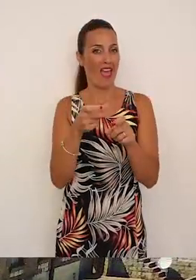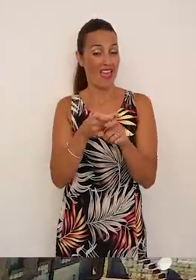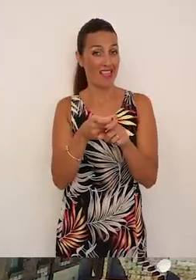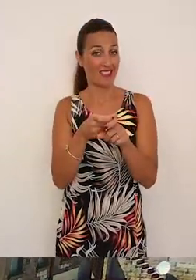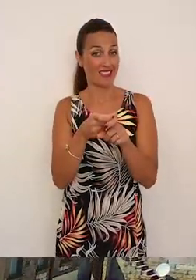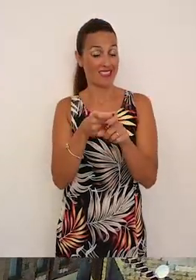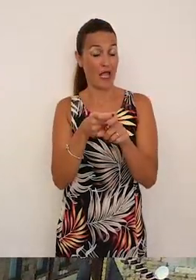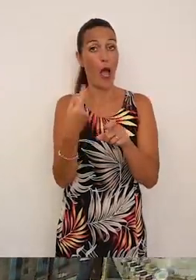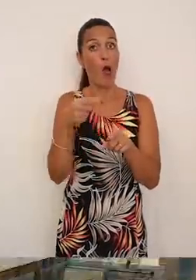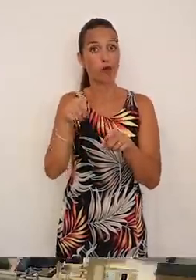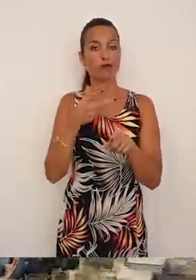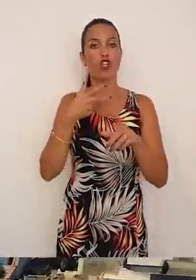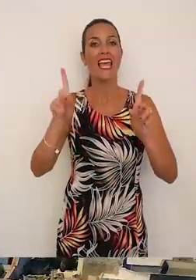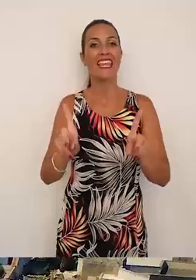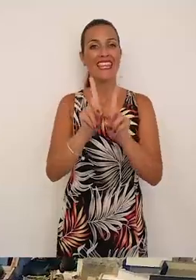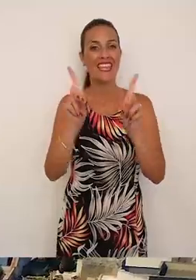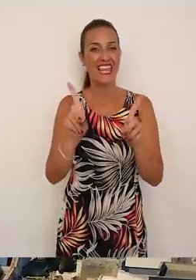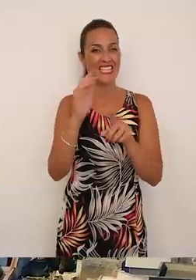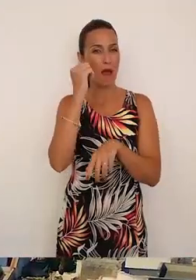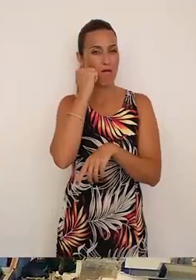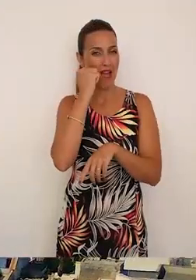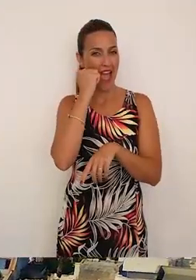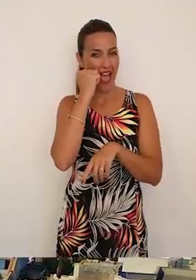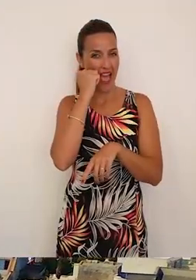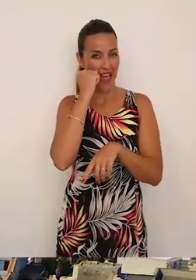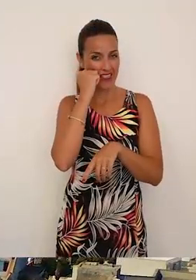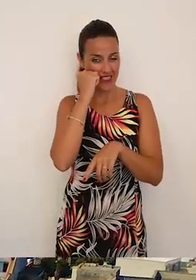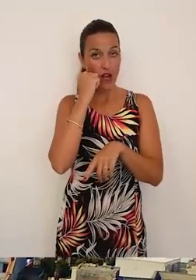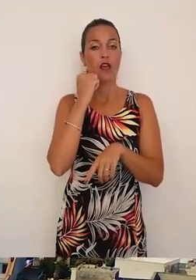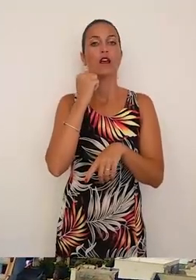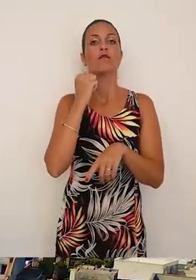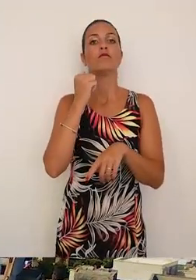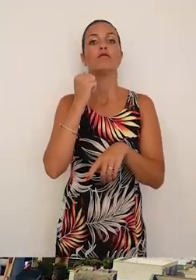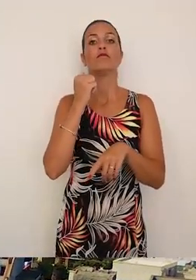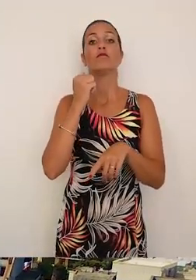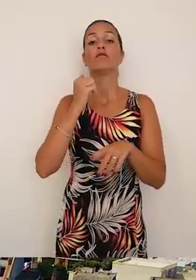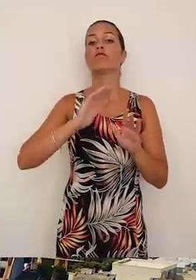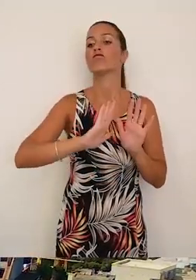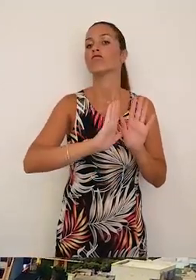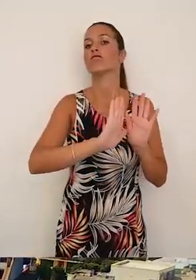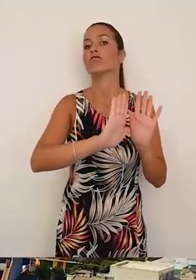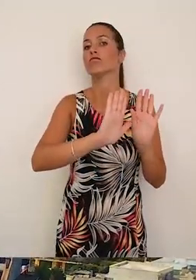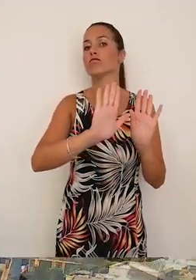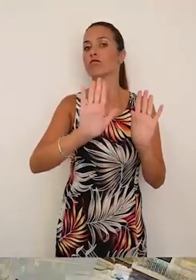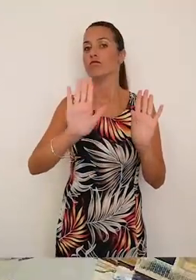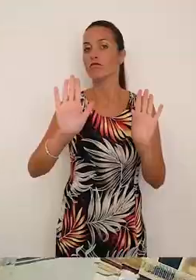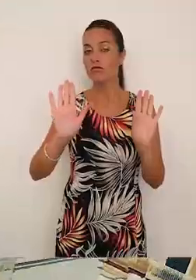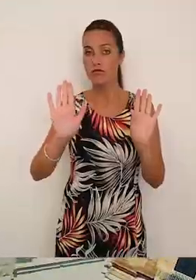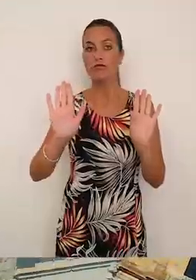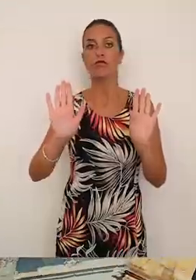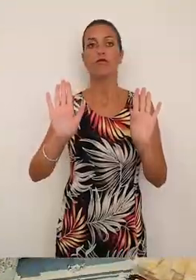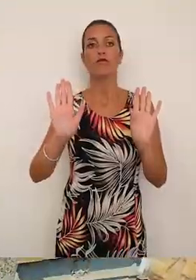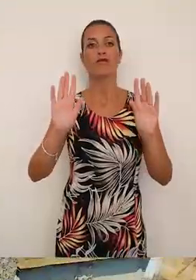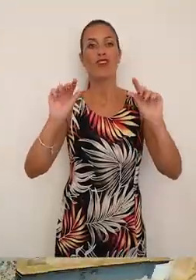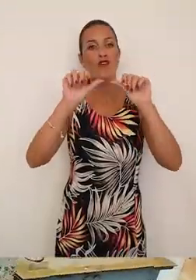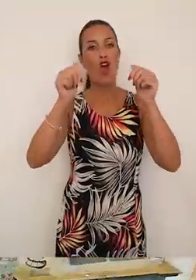Qui la chiesa matrice si innalza con maestosità sul paesaggio cittadino, caratterizzando l'intero paese con le sue solenni